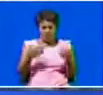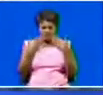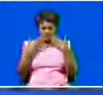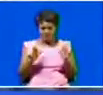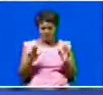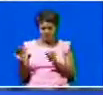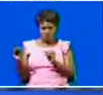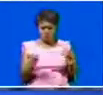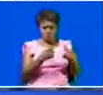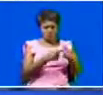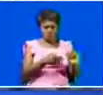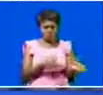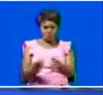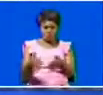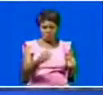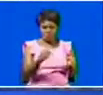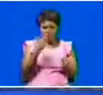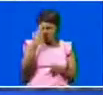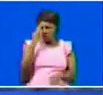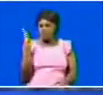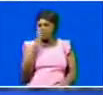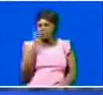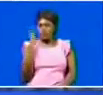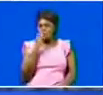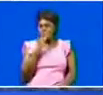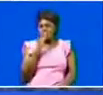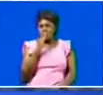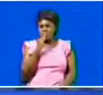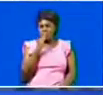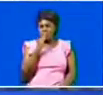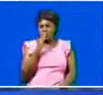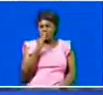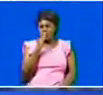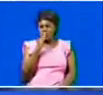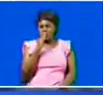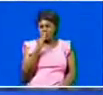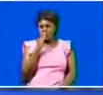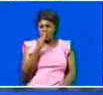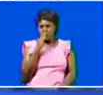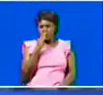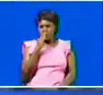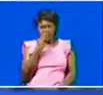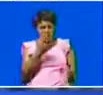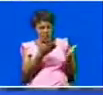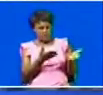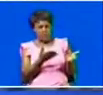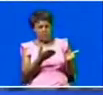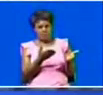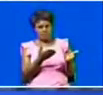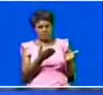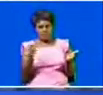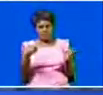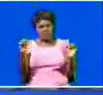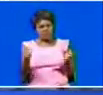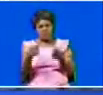mto because now we are moving with this mto up to Rwai. Actually, the party wako in a rebellion. They